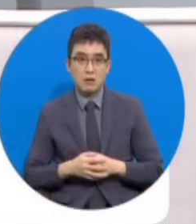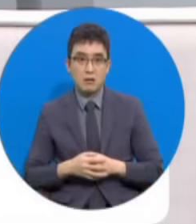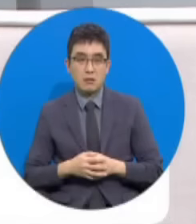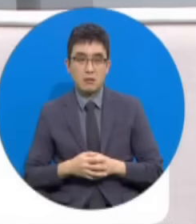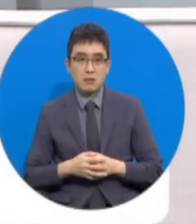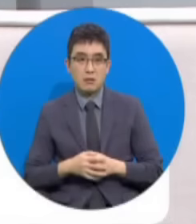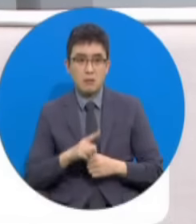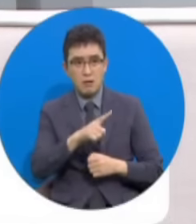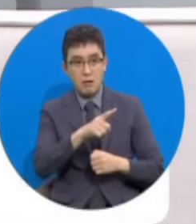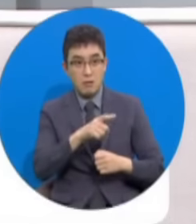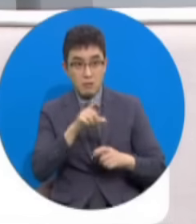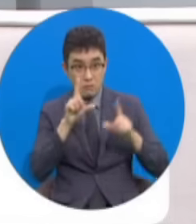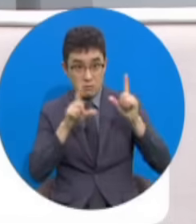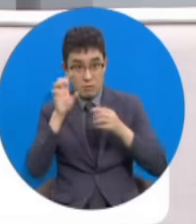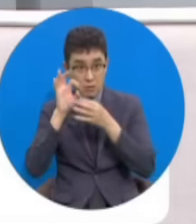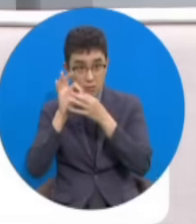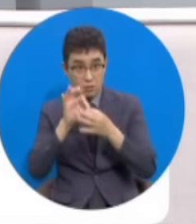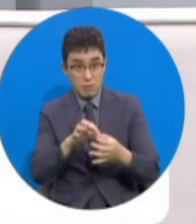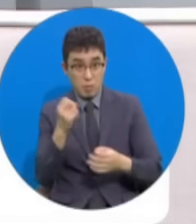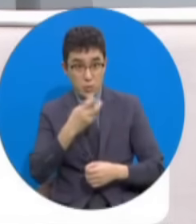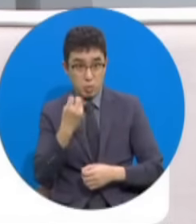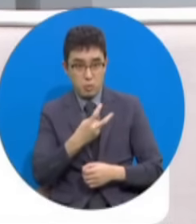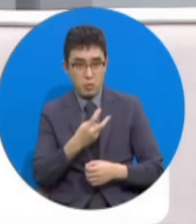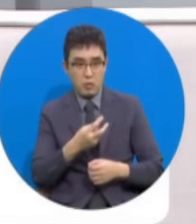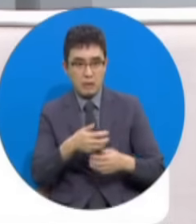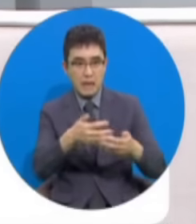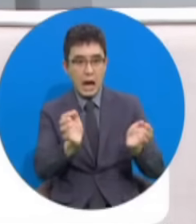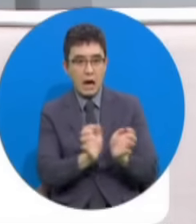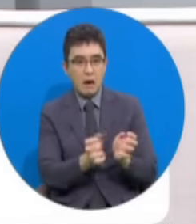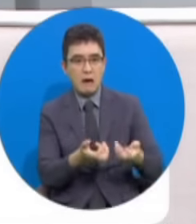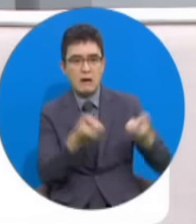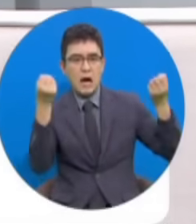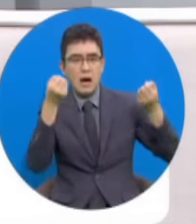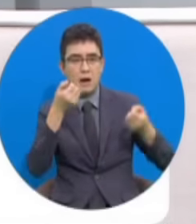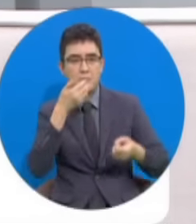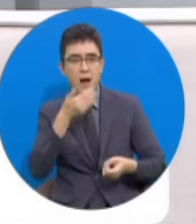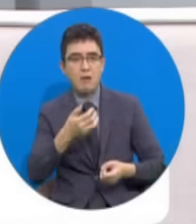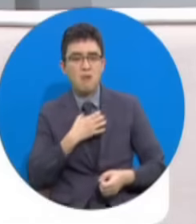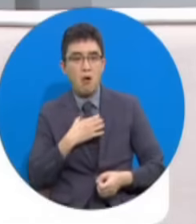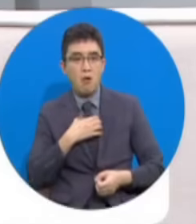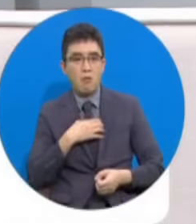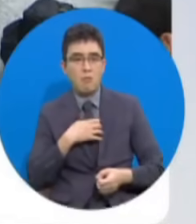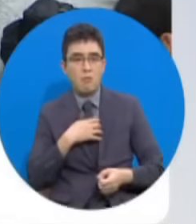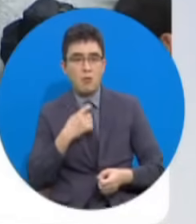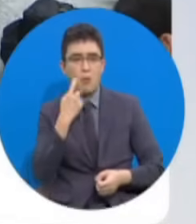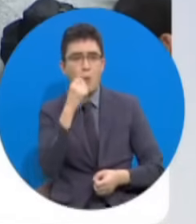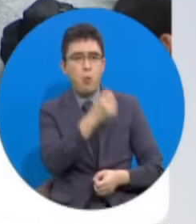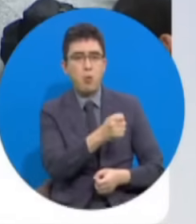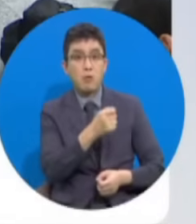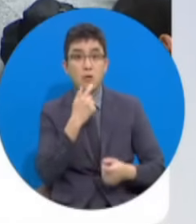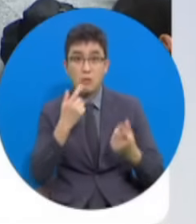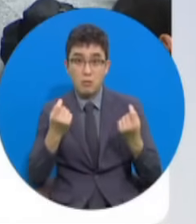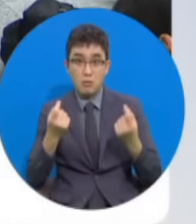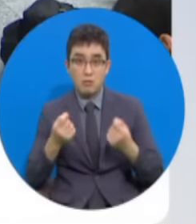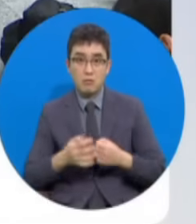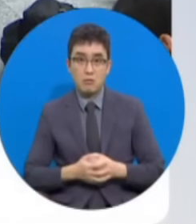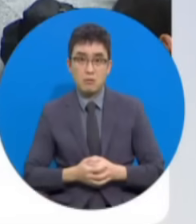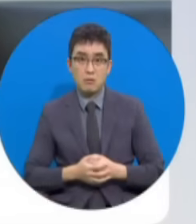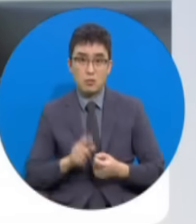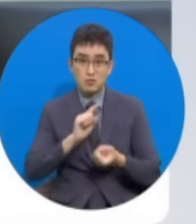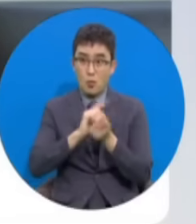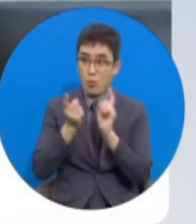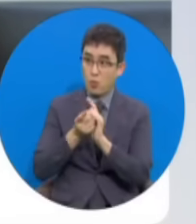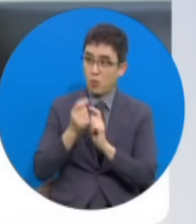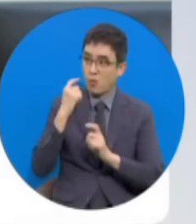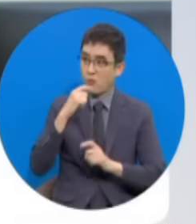있다. 더 잘해라고 경고성 메시지를 준 거예요. 민주당이 이상민 의원에게 경고 메시지를